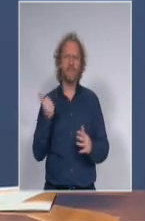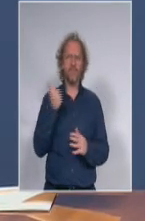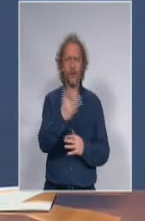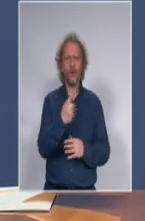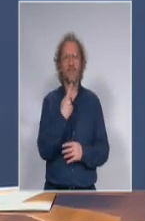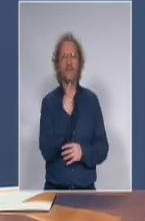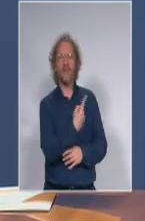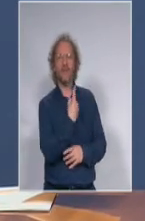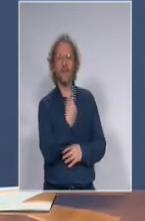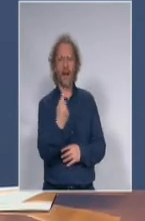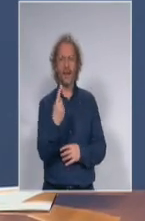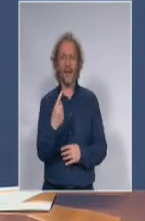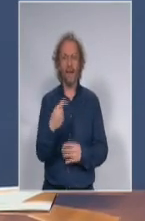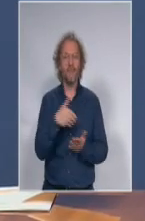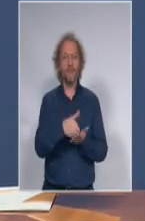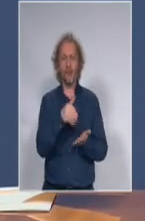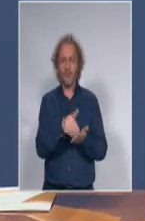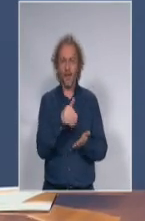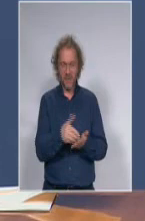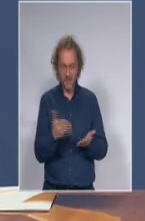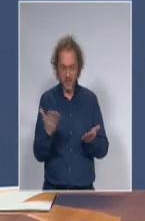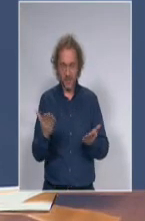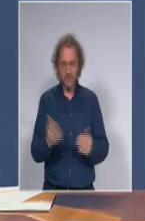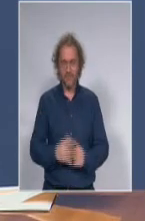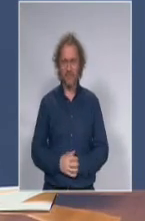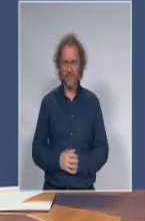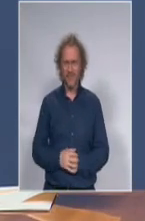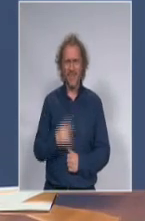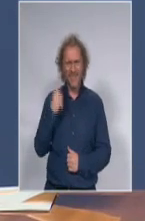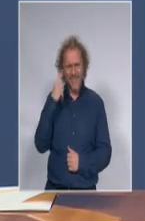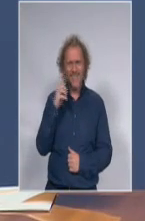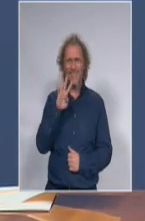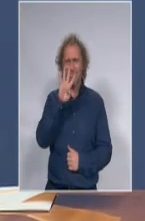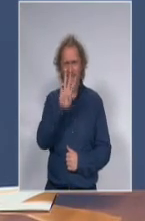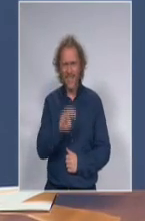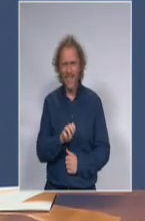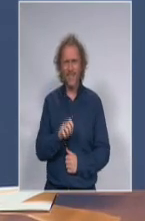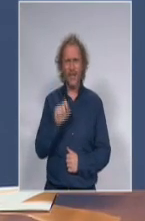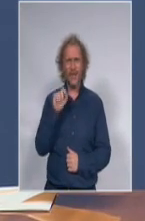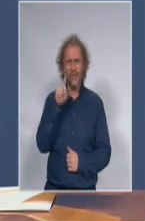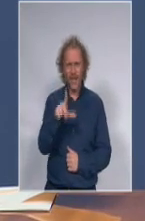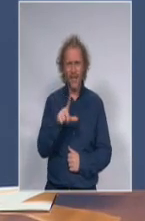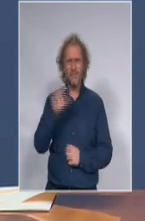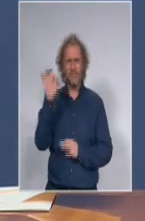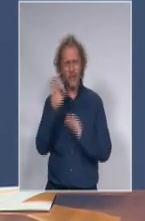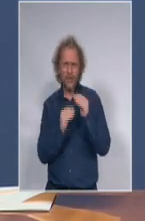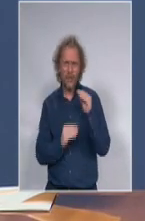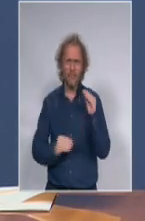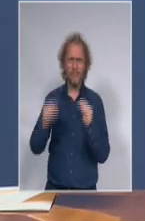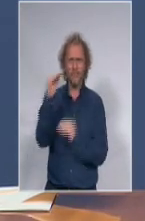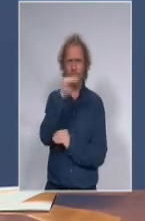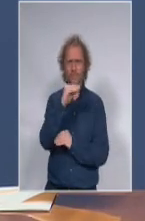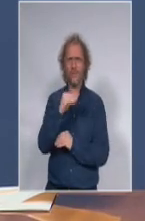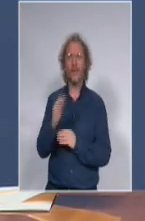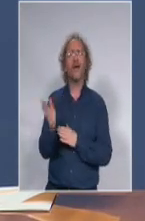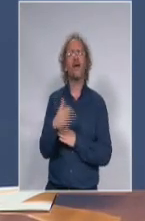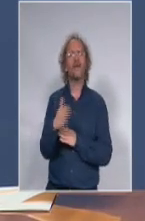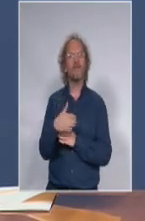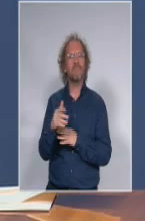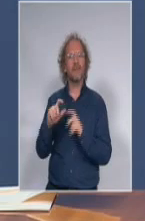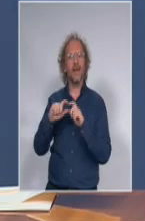ljudima toliko brašna. So 412%. Riblje konzerve 324%.